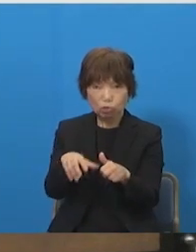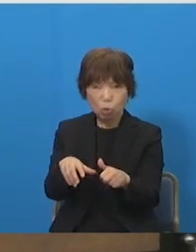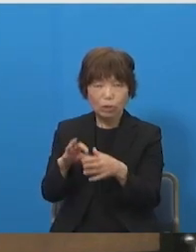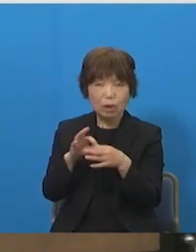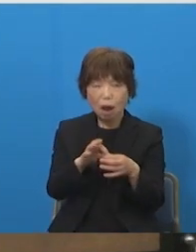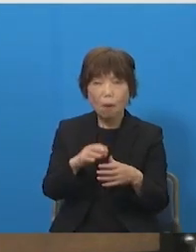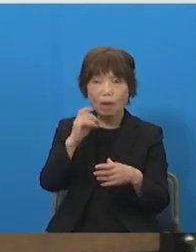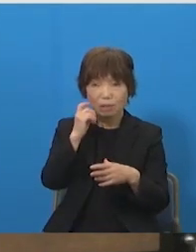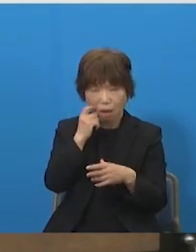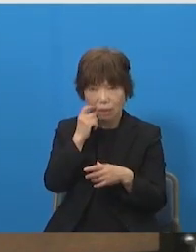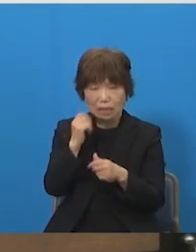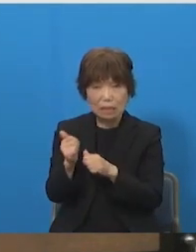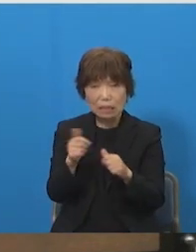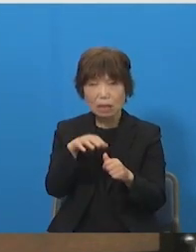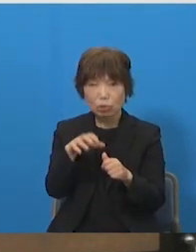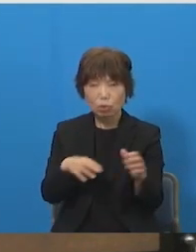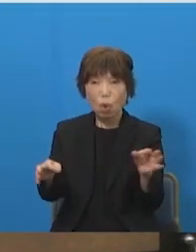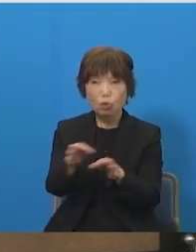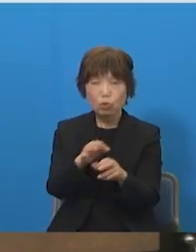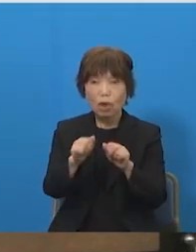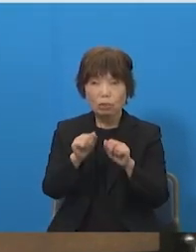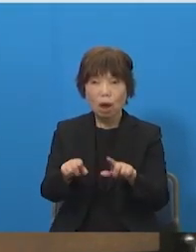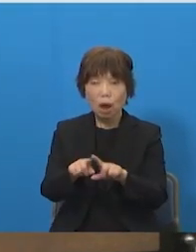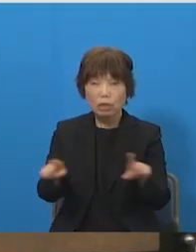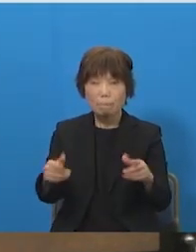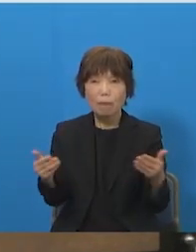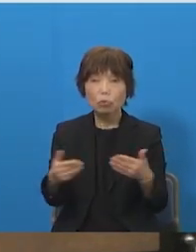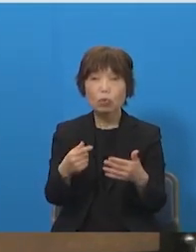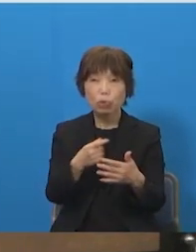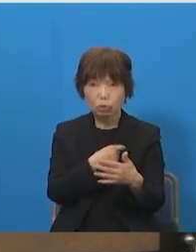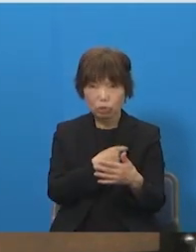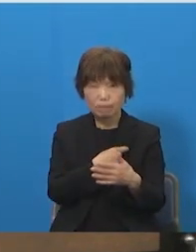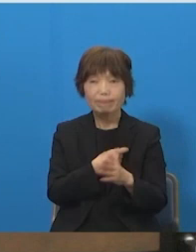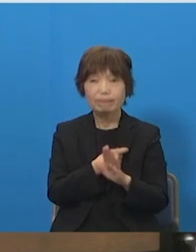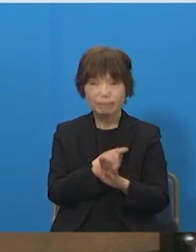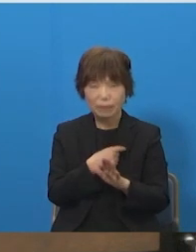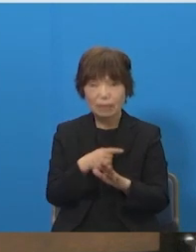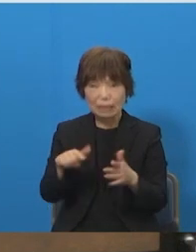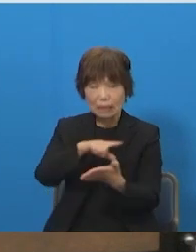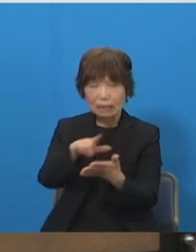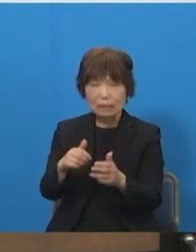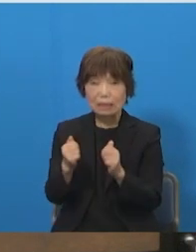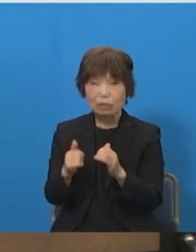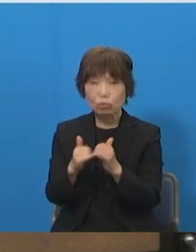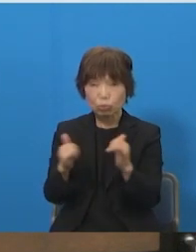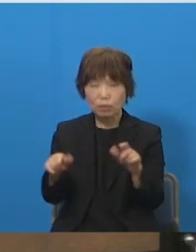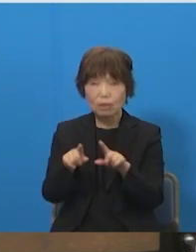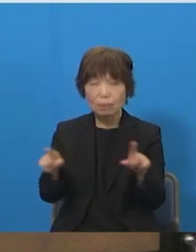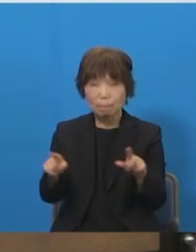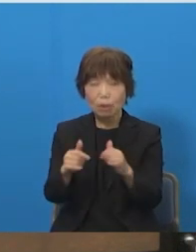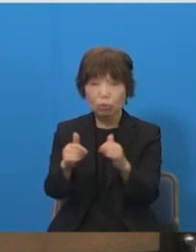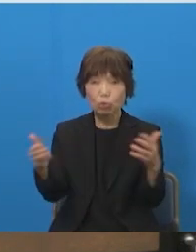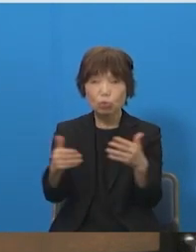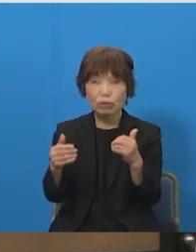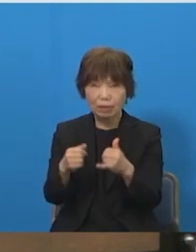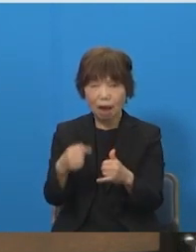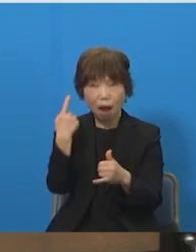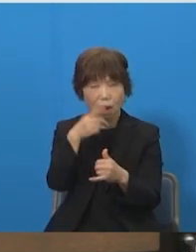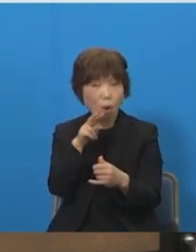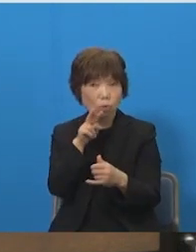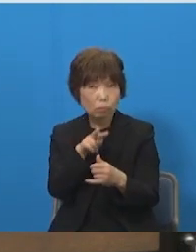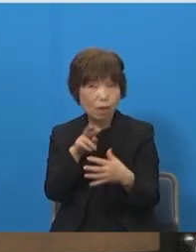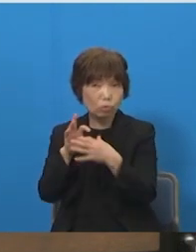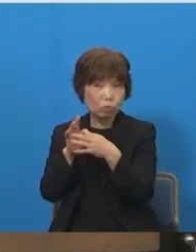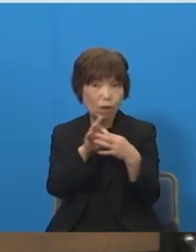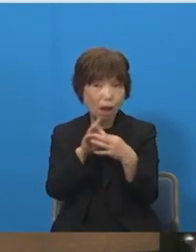ず、避難所運営に当たられているのは一般の職員です。地域住民と一般職員が普段から顔の見える関